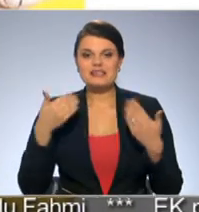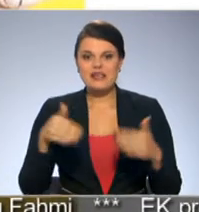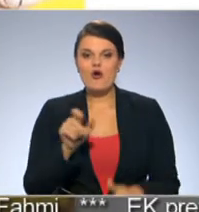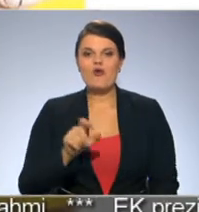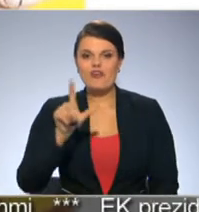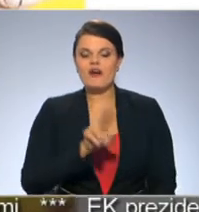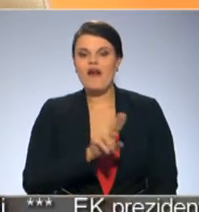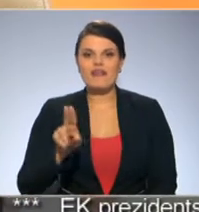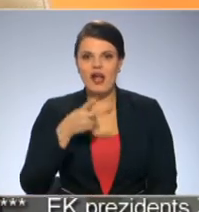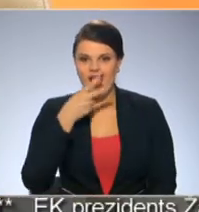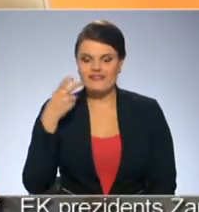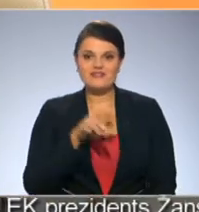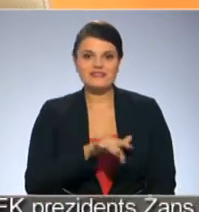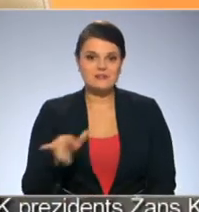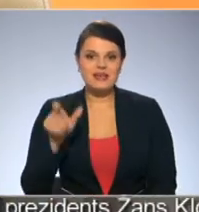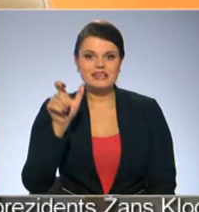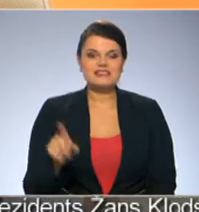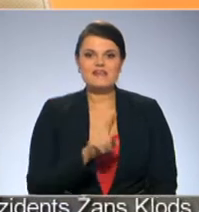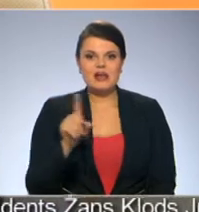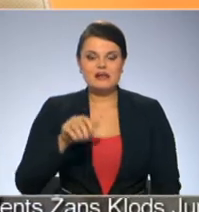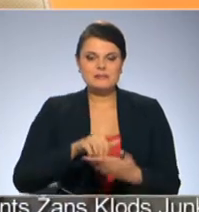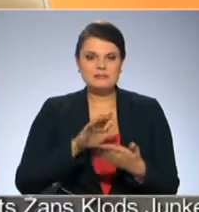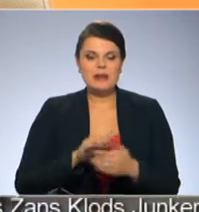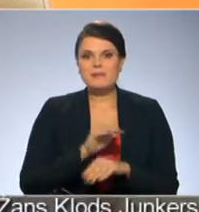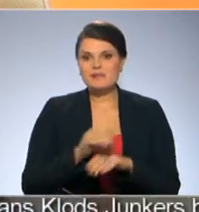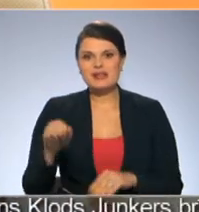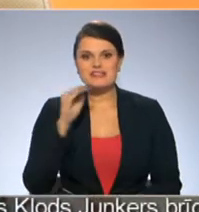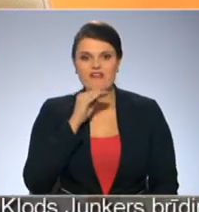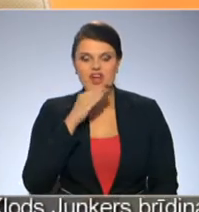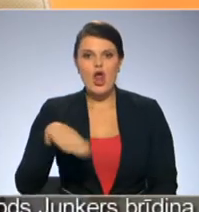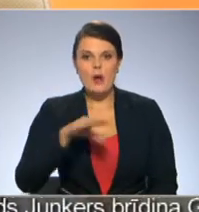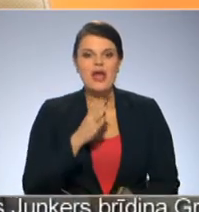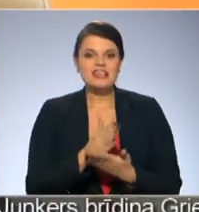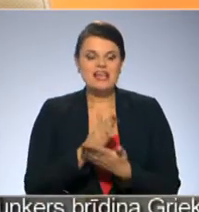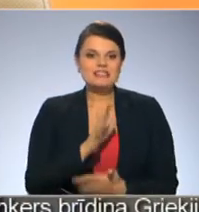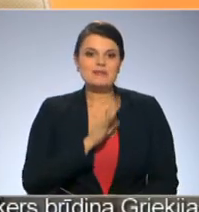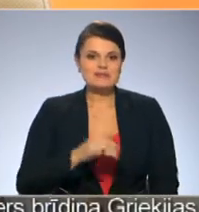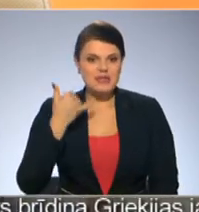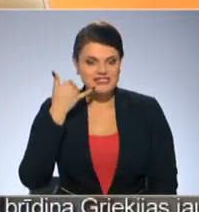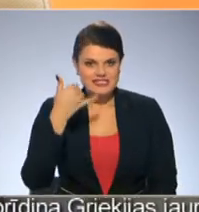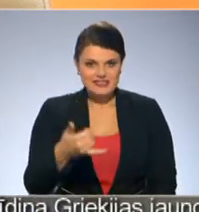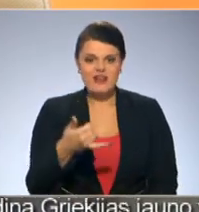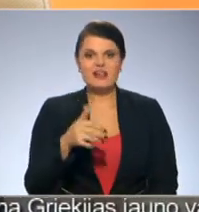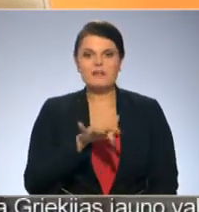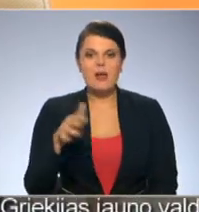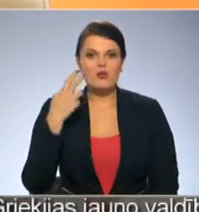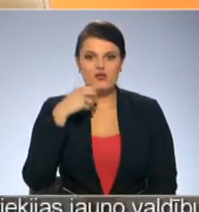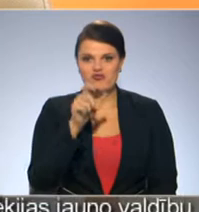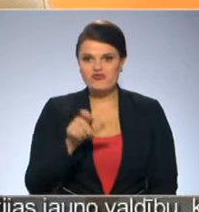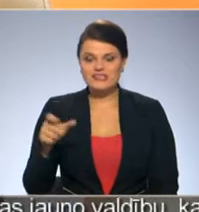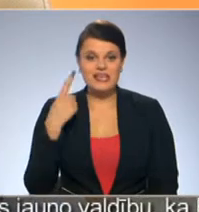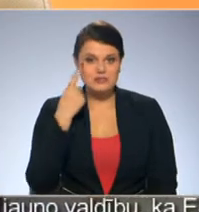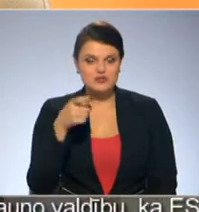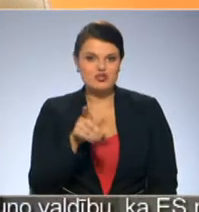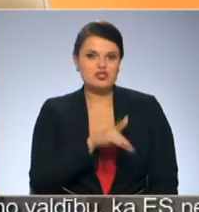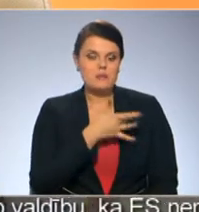kā 200 bērni. Cilvēki ir sarakstījušies pilns februāris, un mēs esam spiesti zvanīt bērnu vecākiem un ziņot, ka